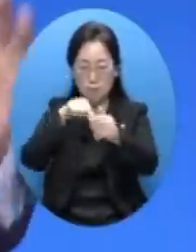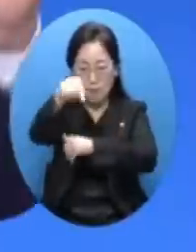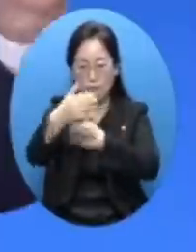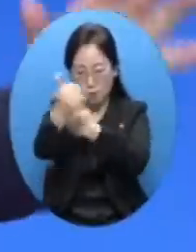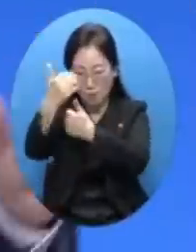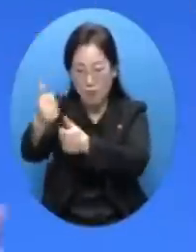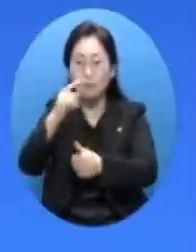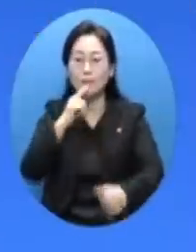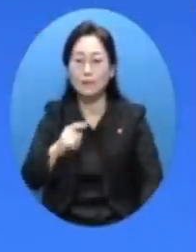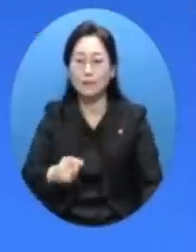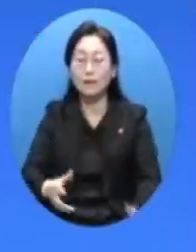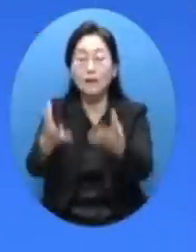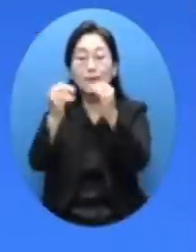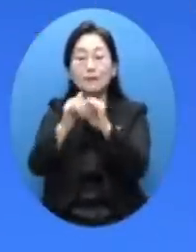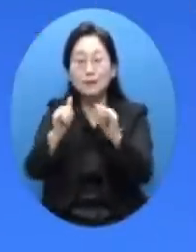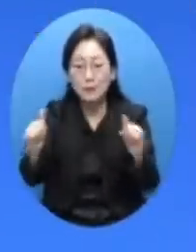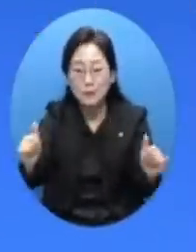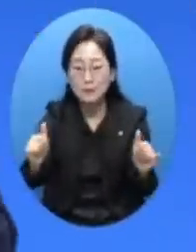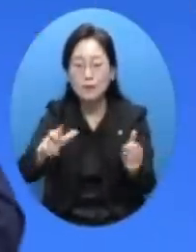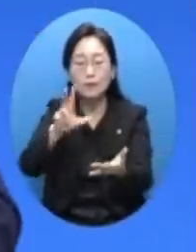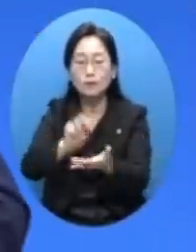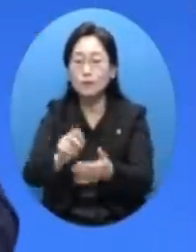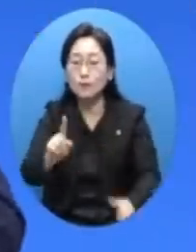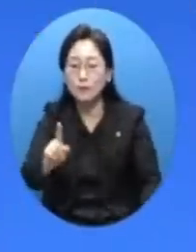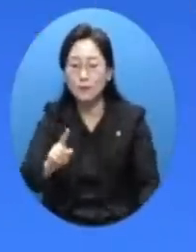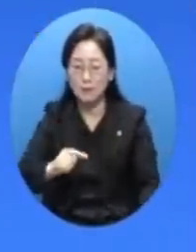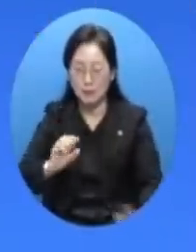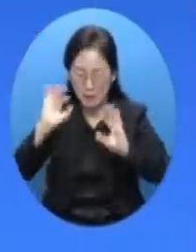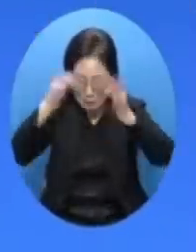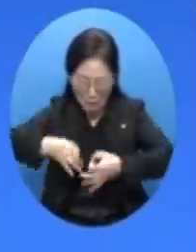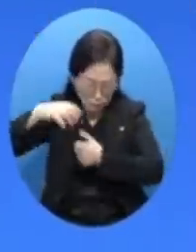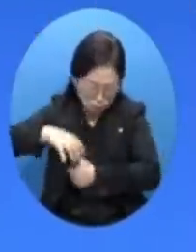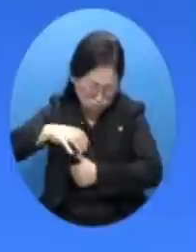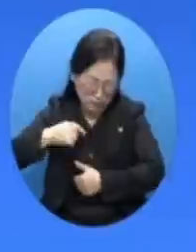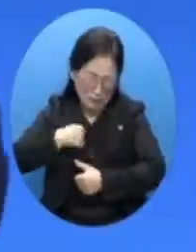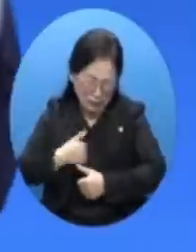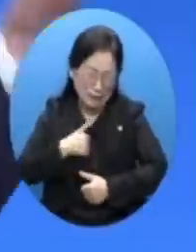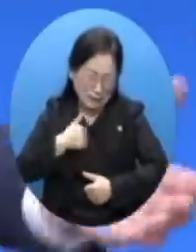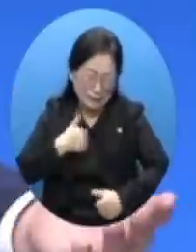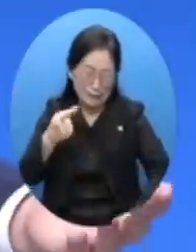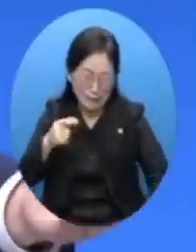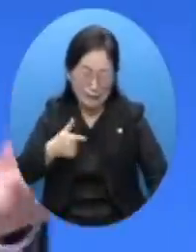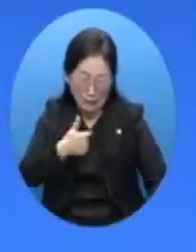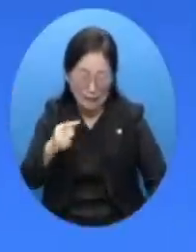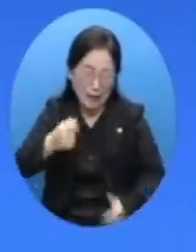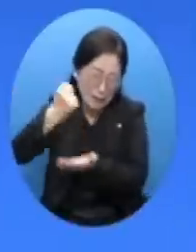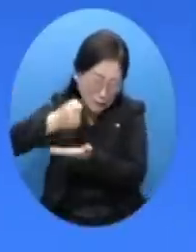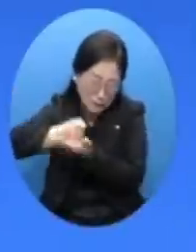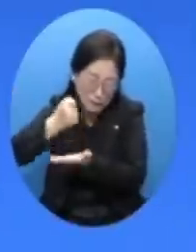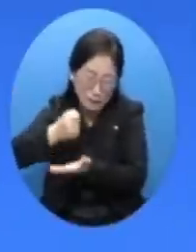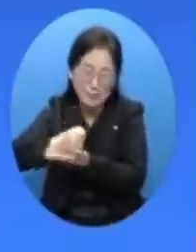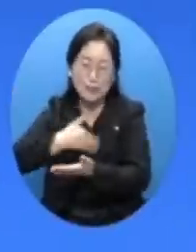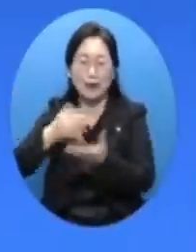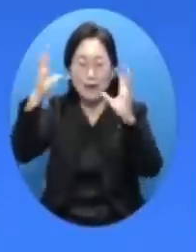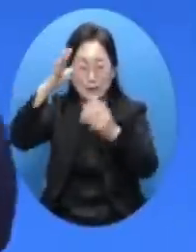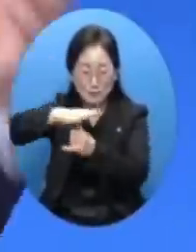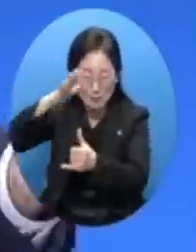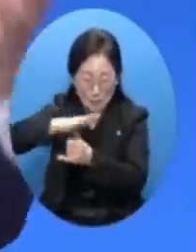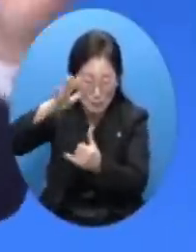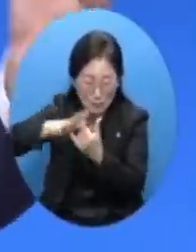이 세상 사는 많은 사람들이 모든 문제가 어디냐? 나에 갇혀있어 내 얘기만 하고 있는 것입니다. 내가 어릴 땐 이랬는데 내가 생각은